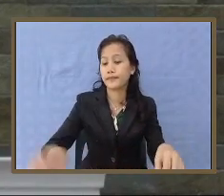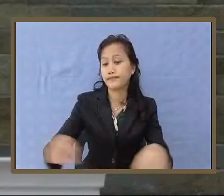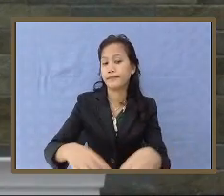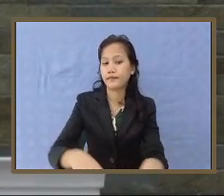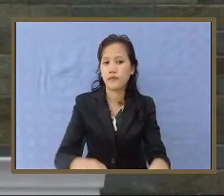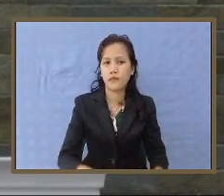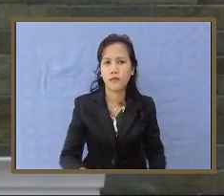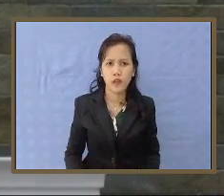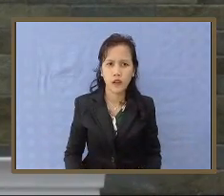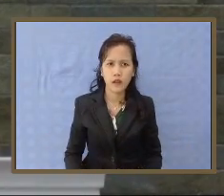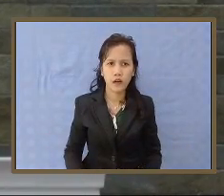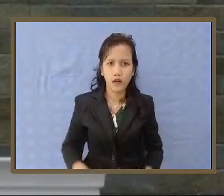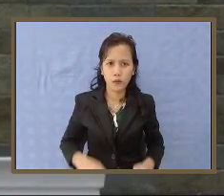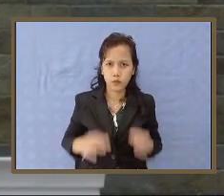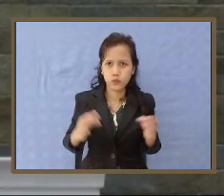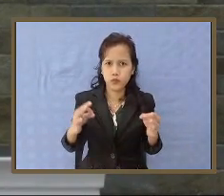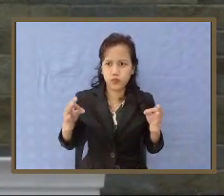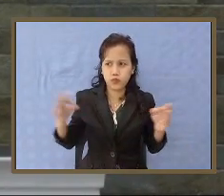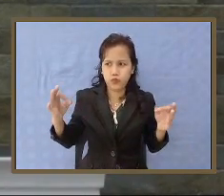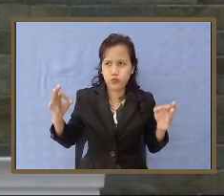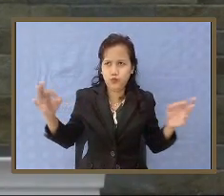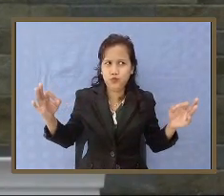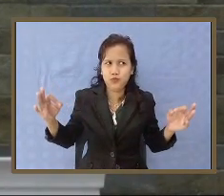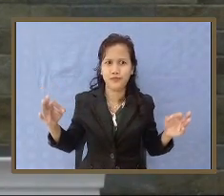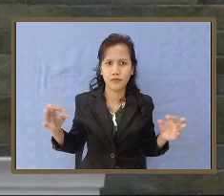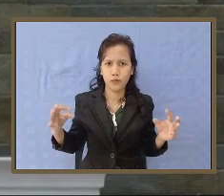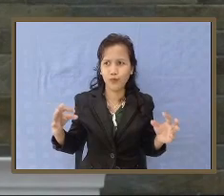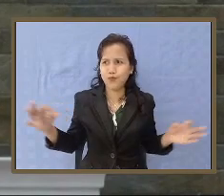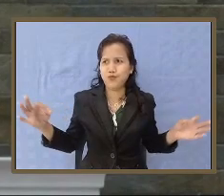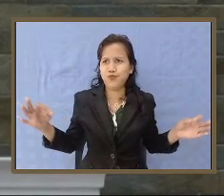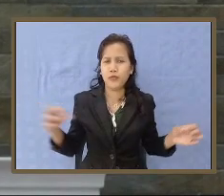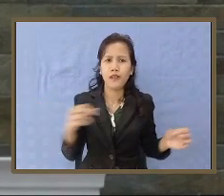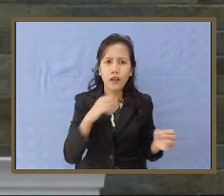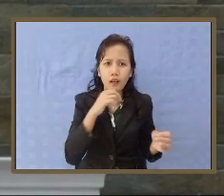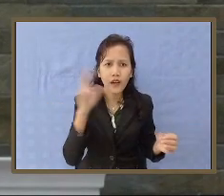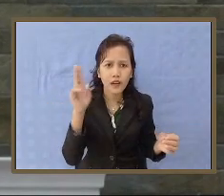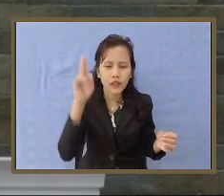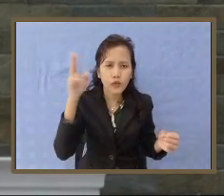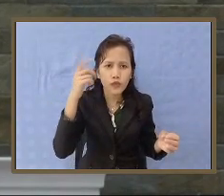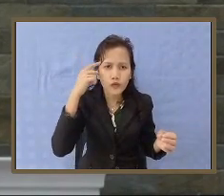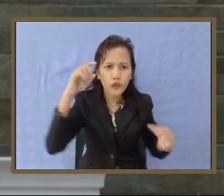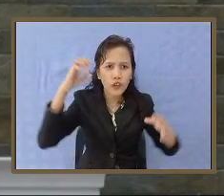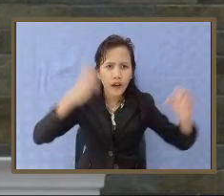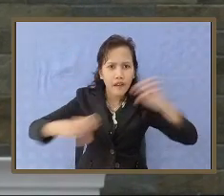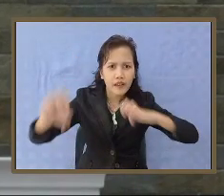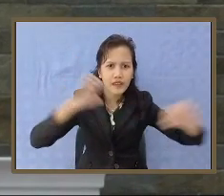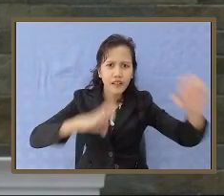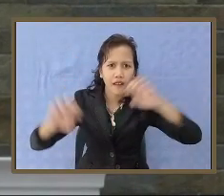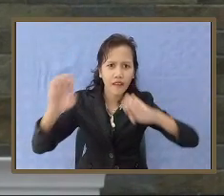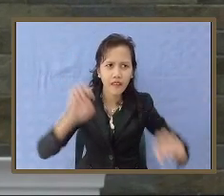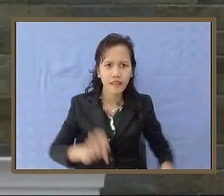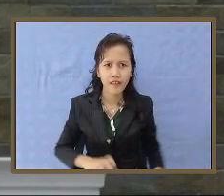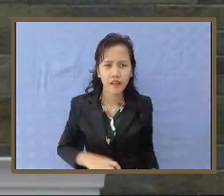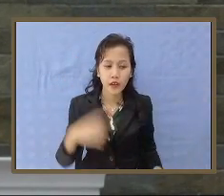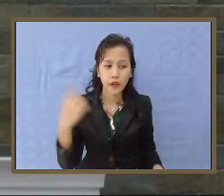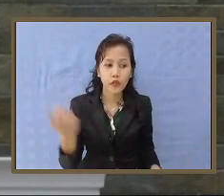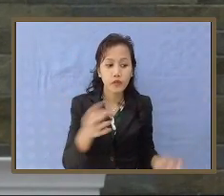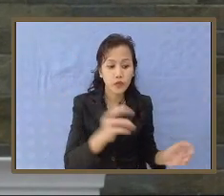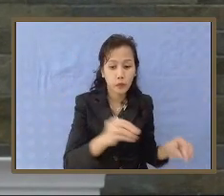Ha? No. It will never happen, kapatid. You have to put yourself in it. Amen. And